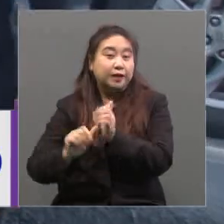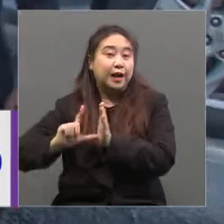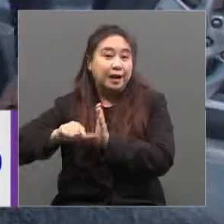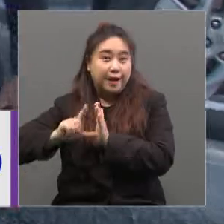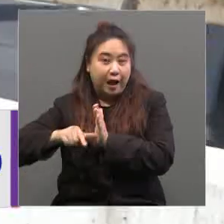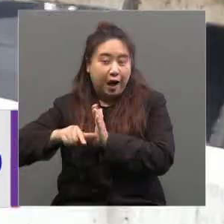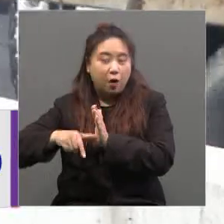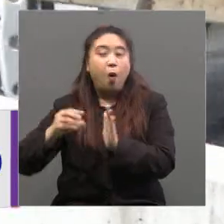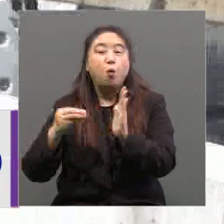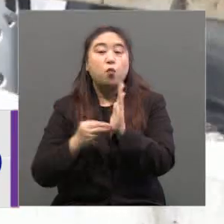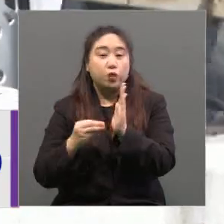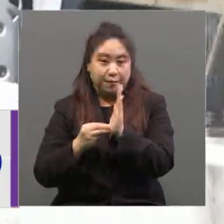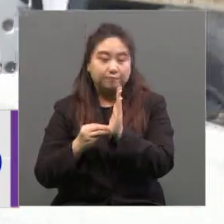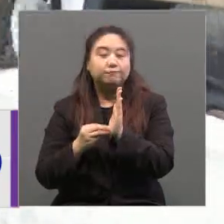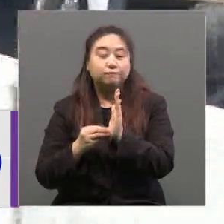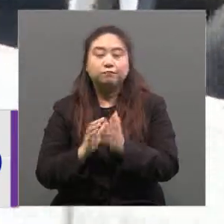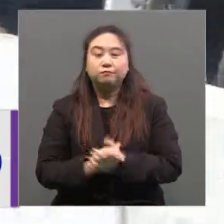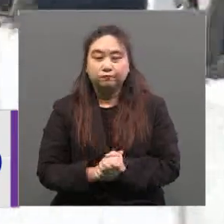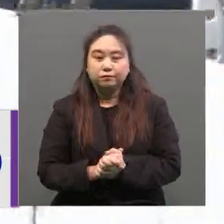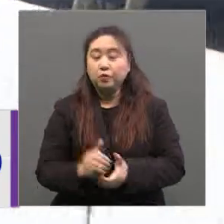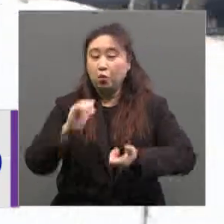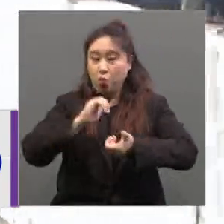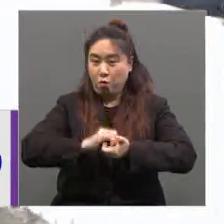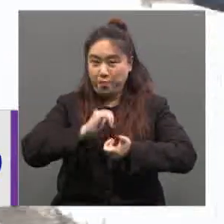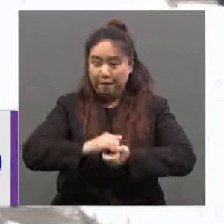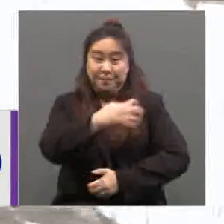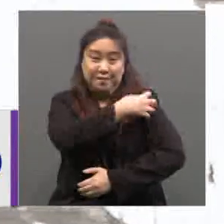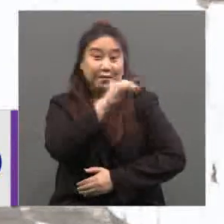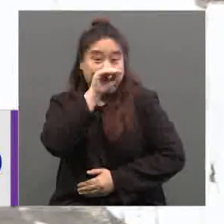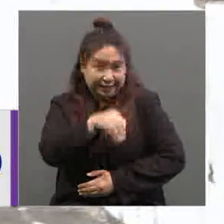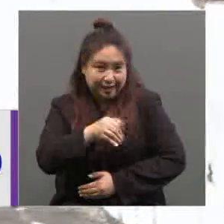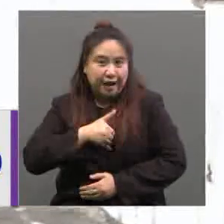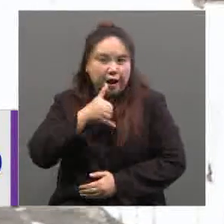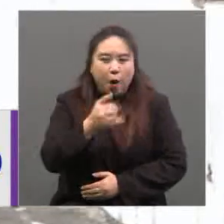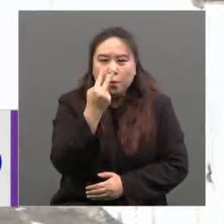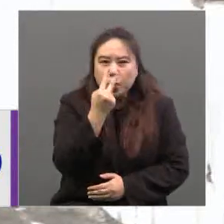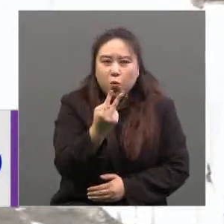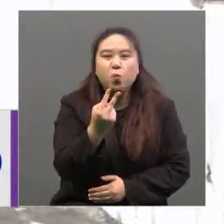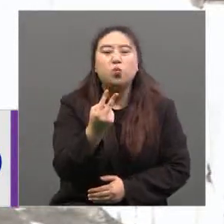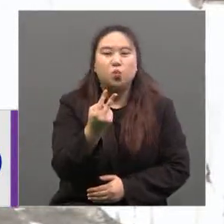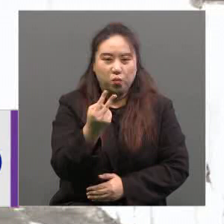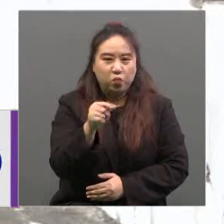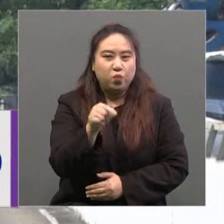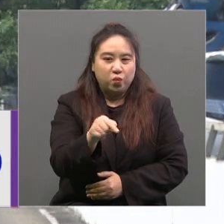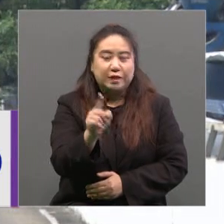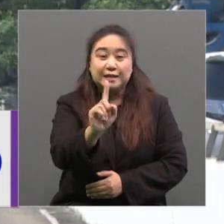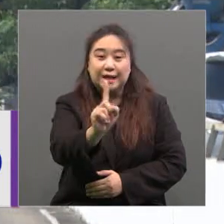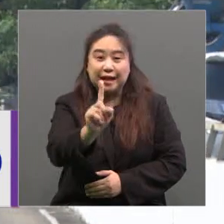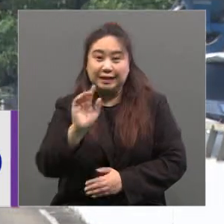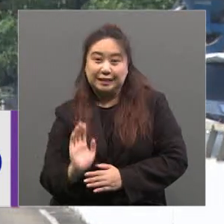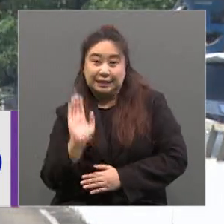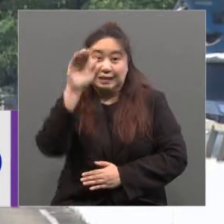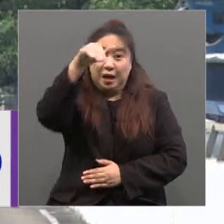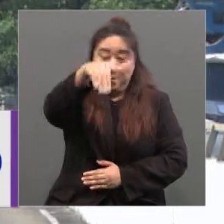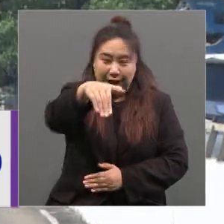ผู้ว่าราชการผู้ว่าราชการกรุงเทพมหานครร่วมกับสำนักเทศกิจลงพื้นที่ไปติดตามนะความคืบหน้าบริเวณสะพาน